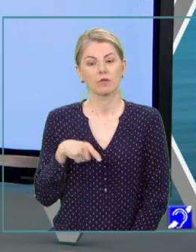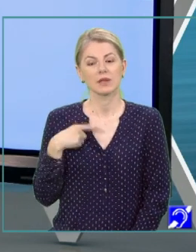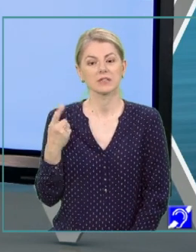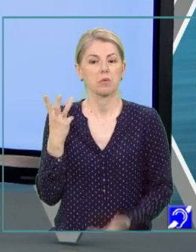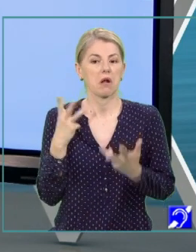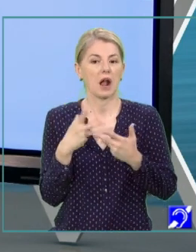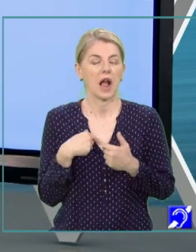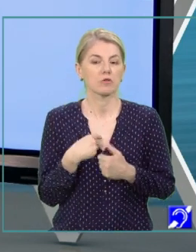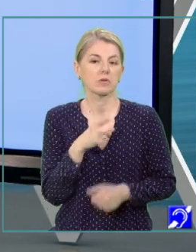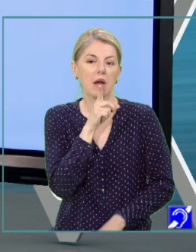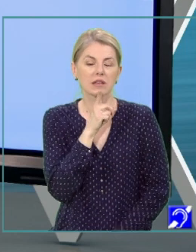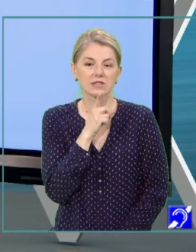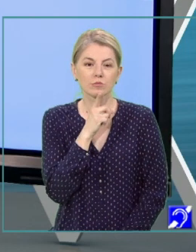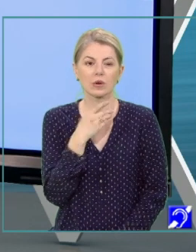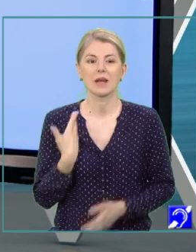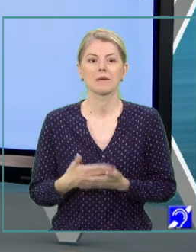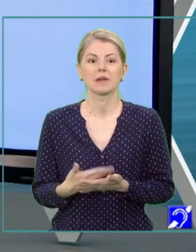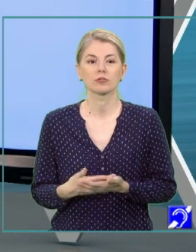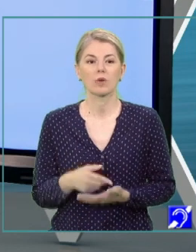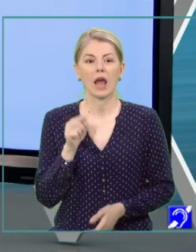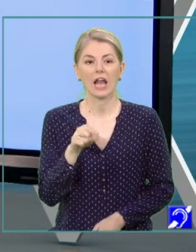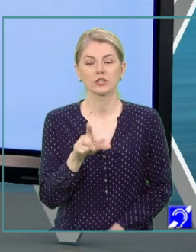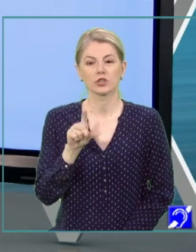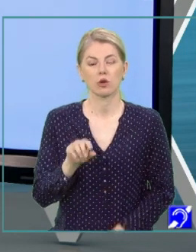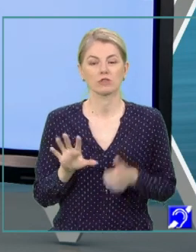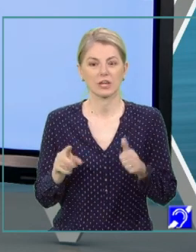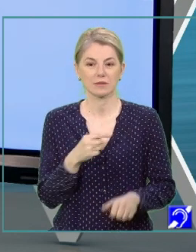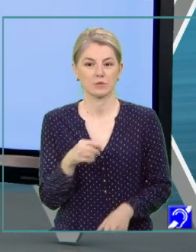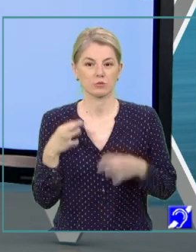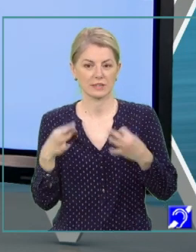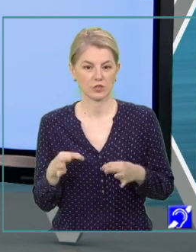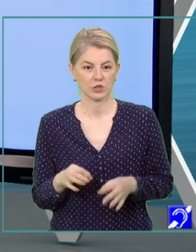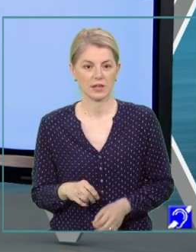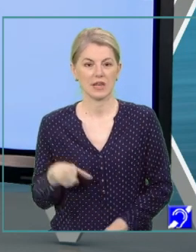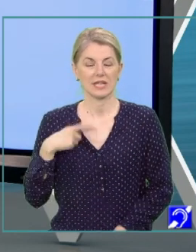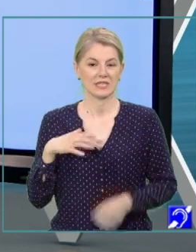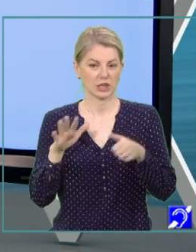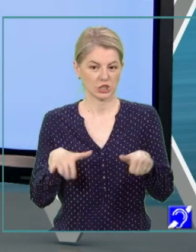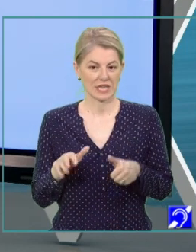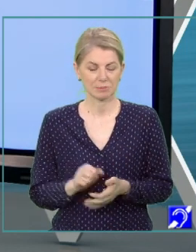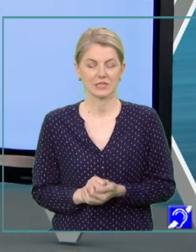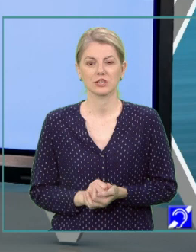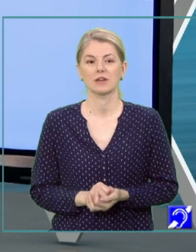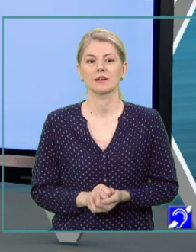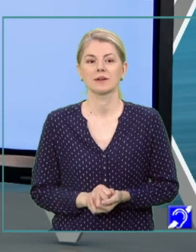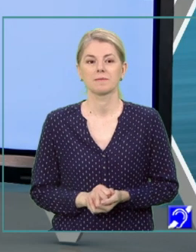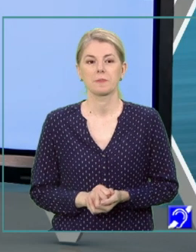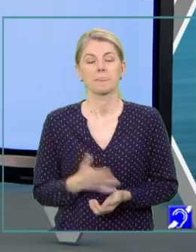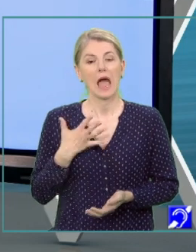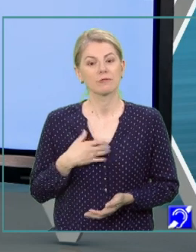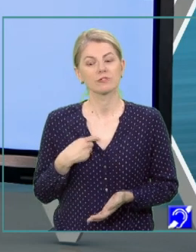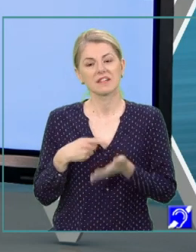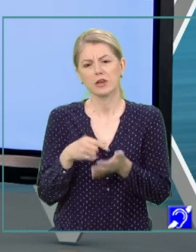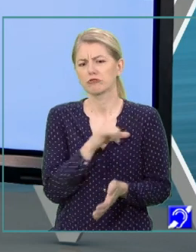calcul mult mai prietenos, pentru că aici 26 minus 10 este 16. Am vrut să vă arăt că